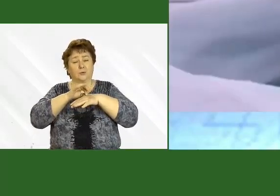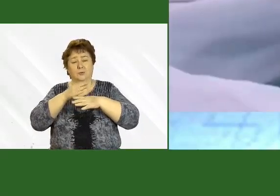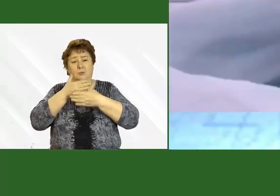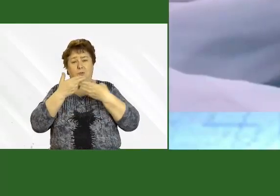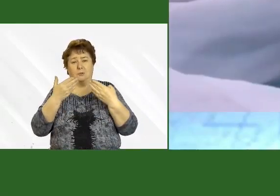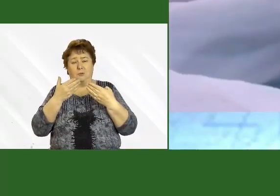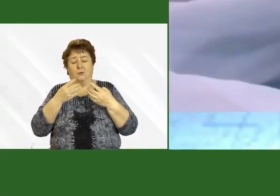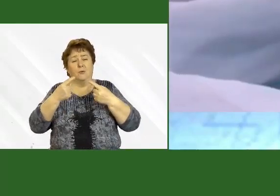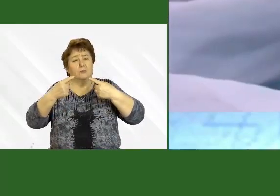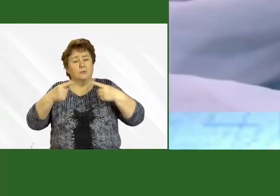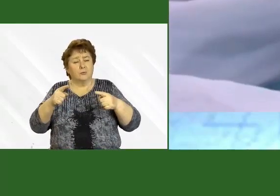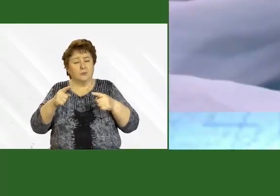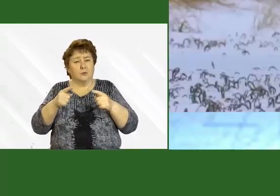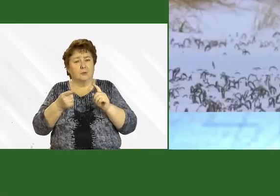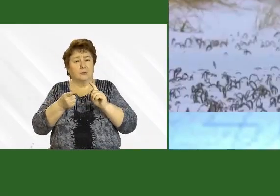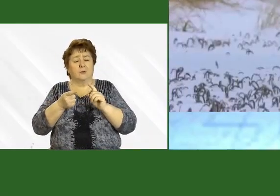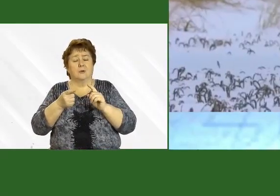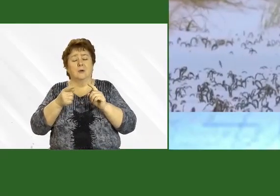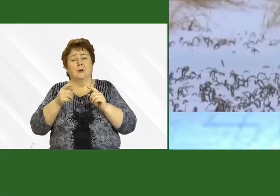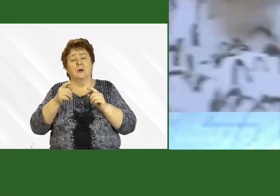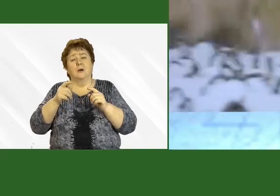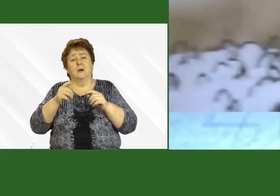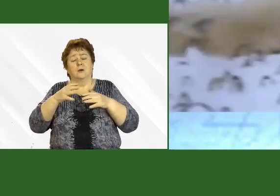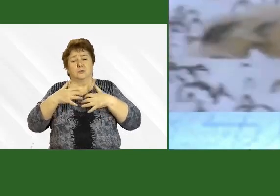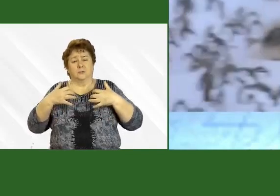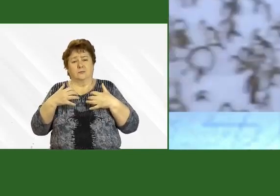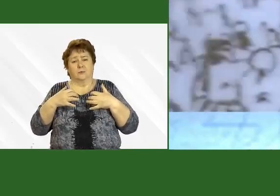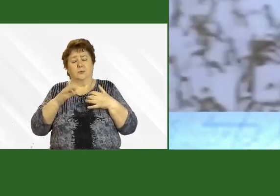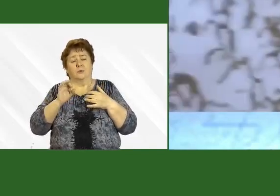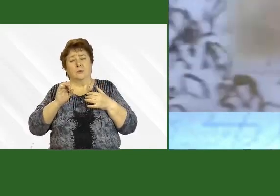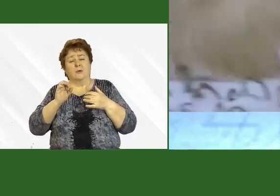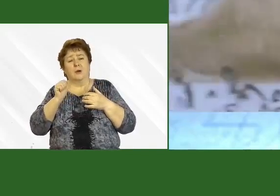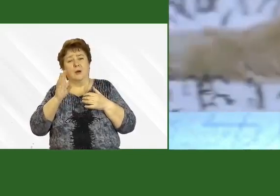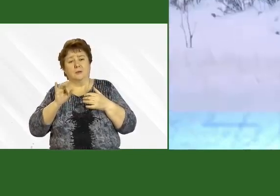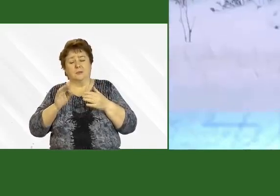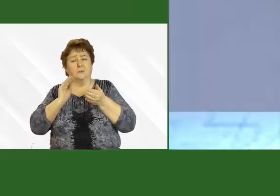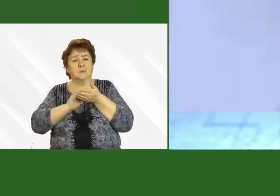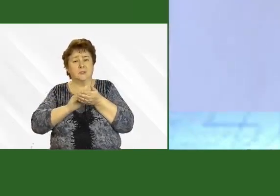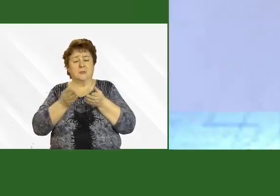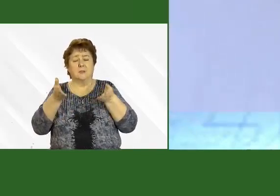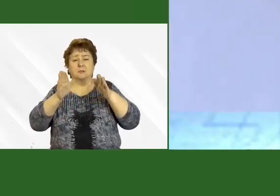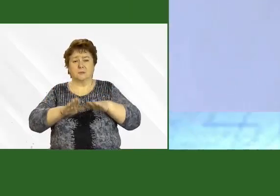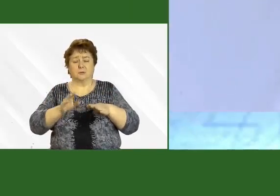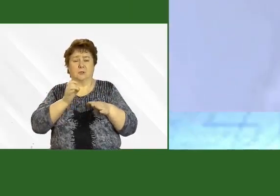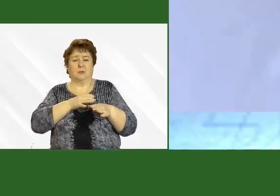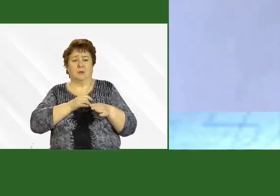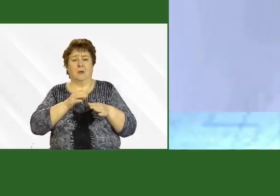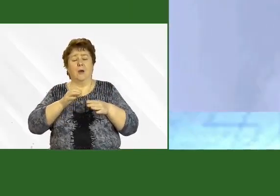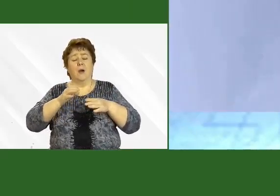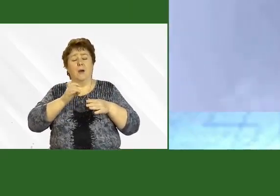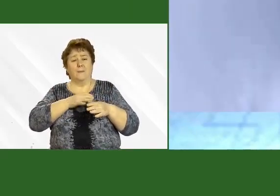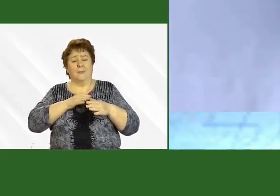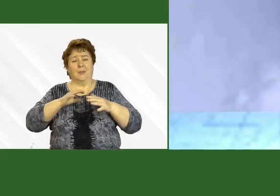отличие от других животных арктики и всегда остается белым у белого медведя